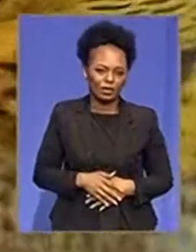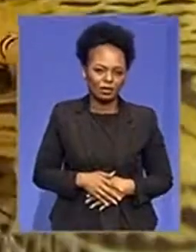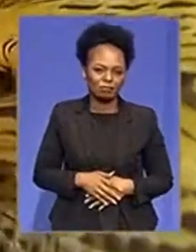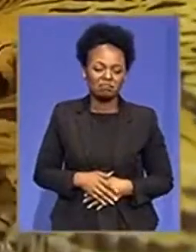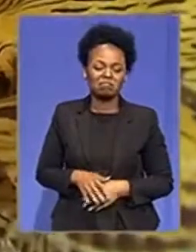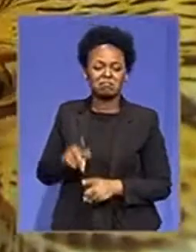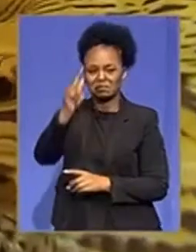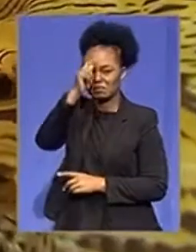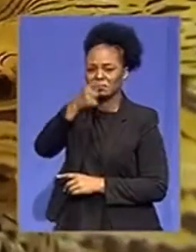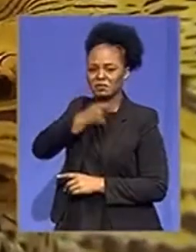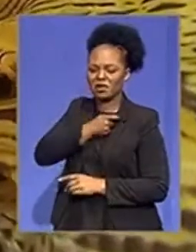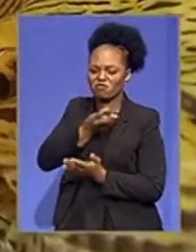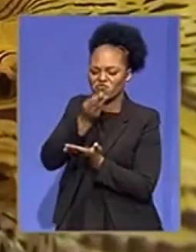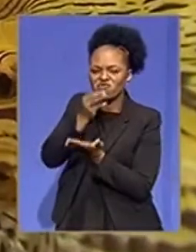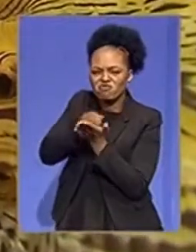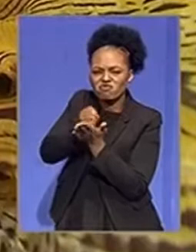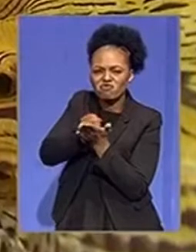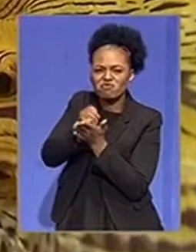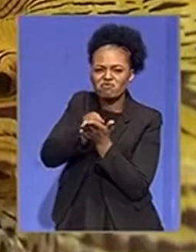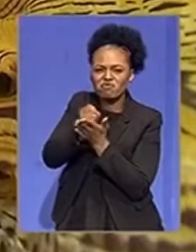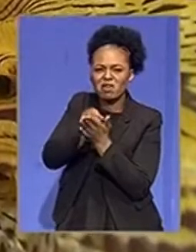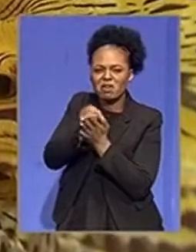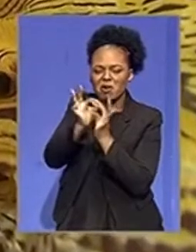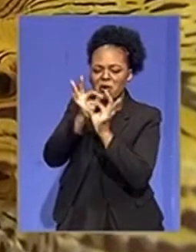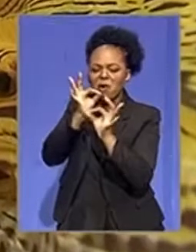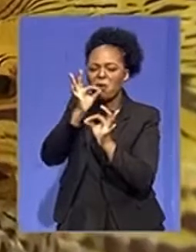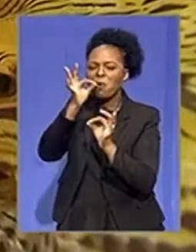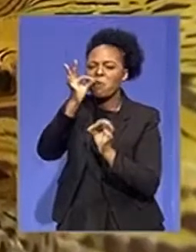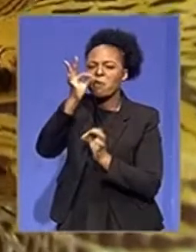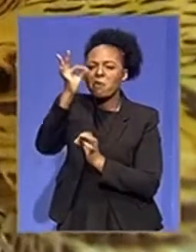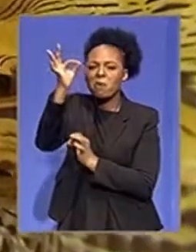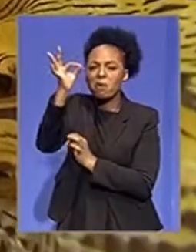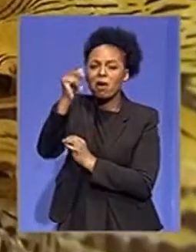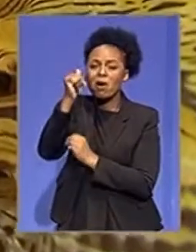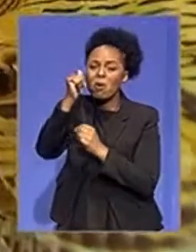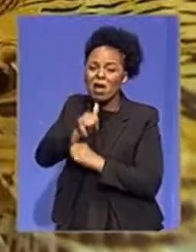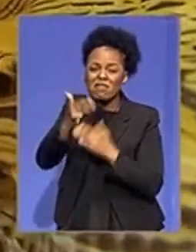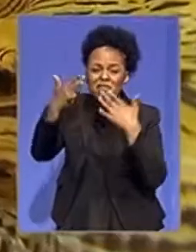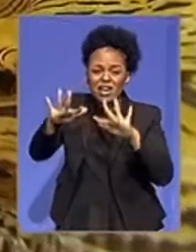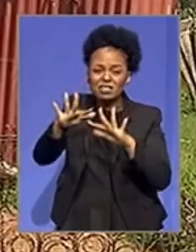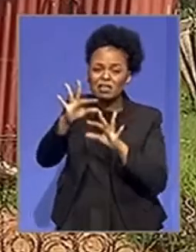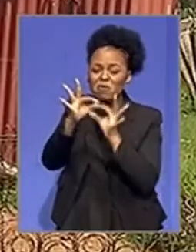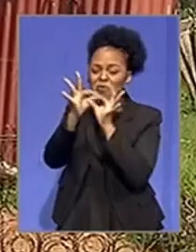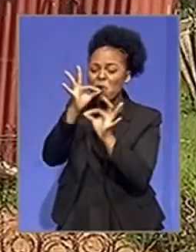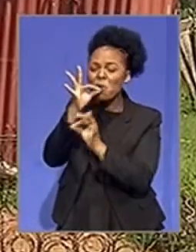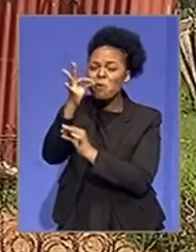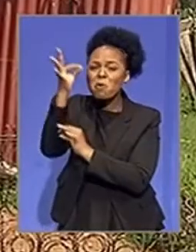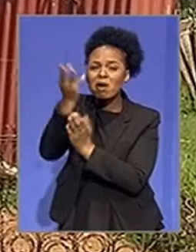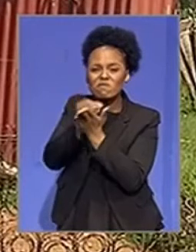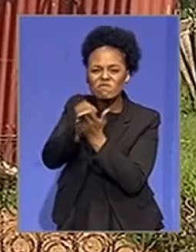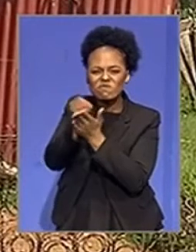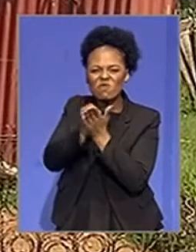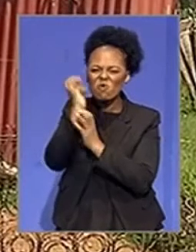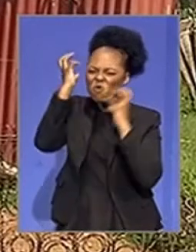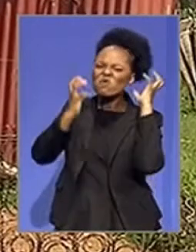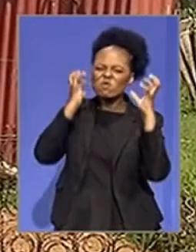matekwane. Anda kwe. A hlanya tshisa mokhukhu. Kukono no tshwa. bjale potšišo ke gore ka